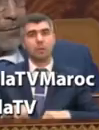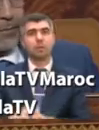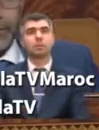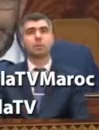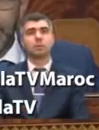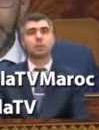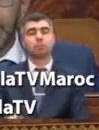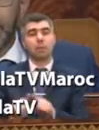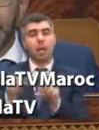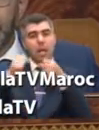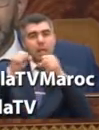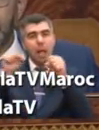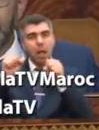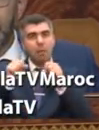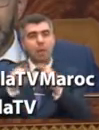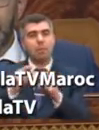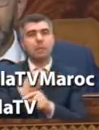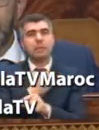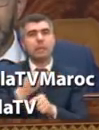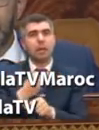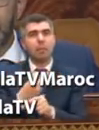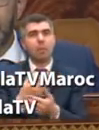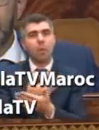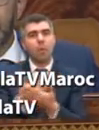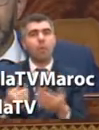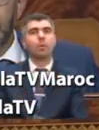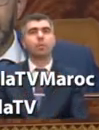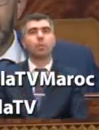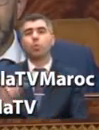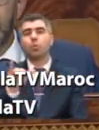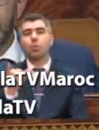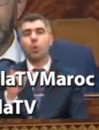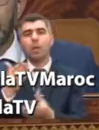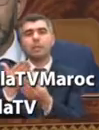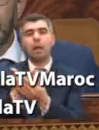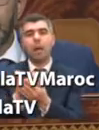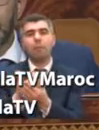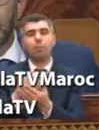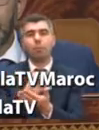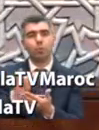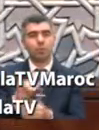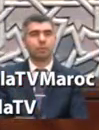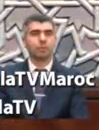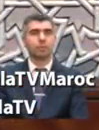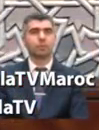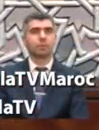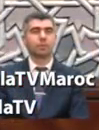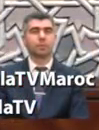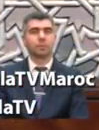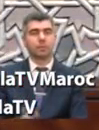عن الإضرابات بقطاع الصحة العمومية وشنو هما الأسباب والحلول. شكرا. جواب سيد الوزير.